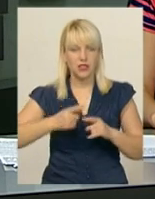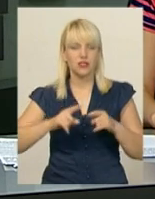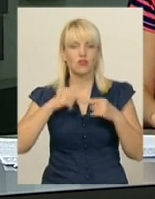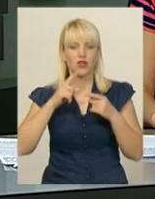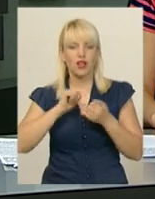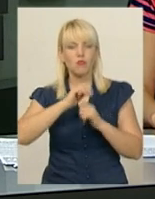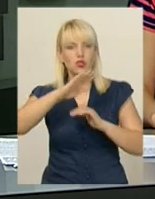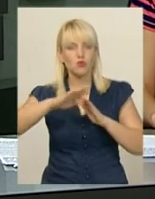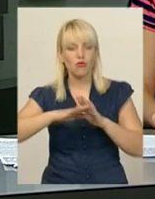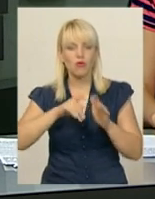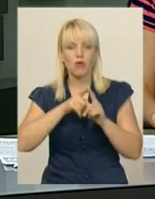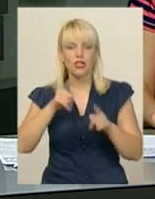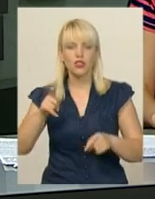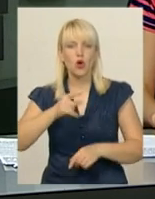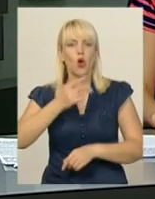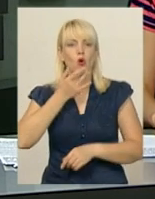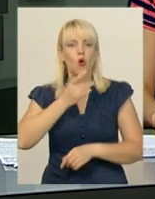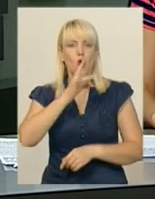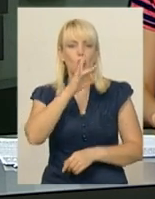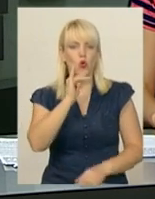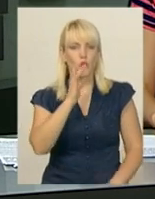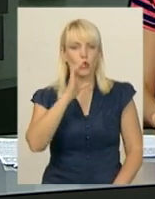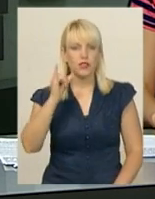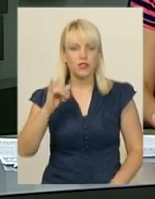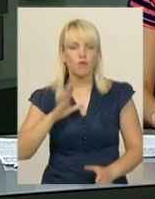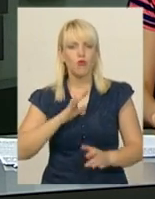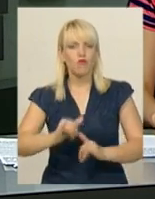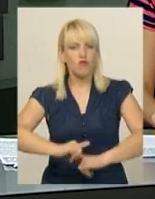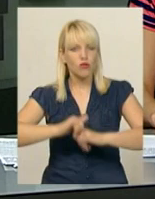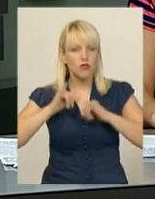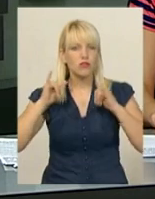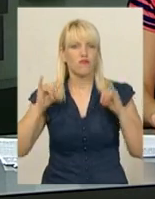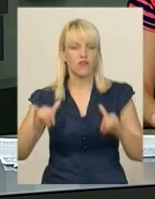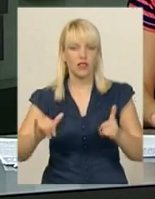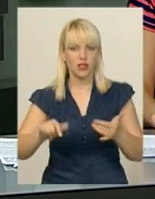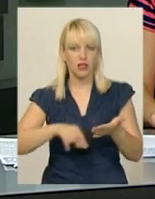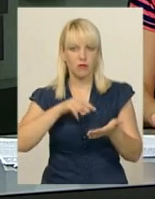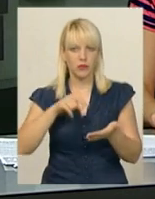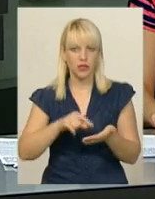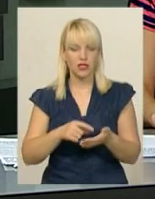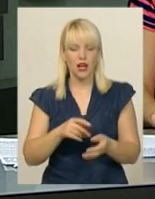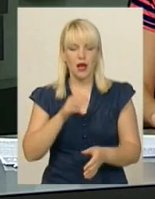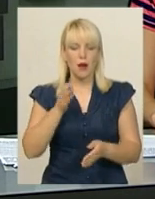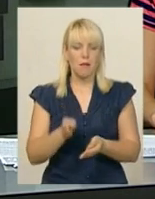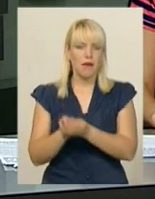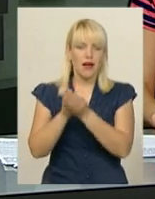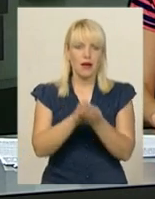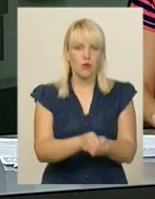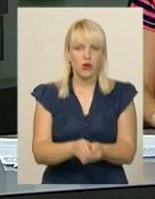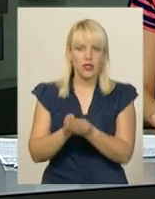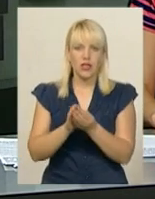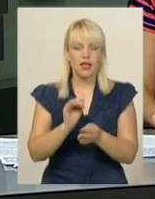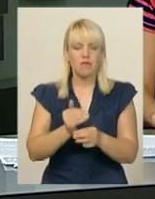у період Русі був розвиненим центром, що мав свої культові споруди. Поховання порушені пізнішими перебудовами на території